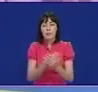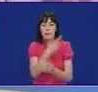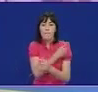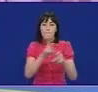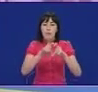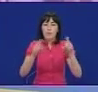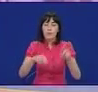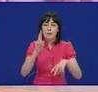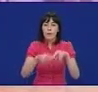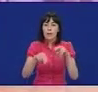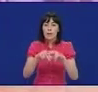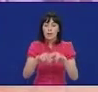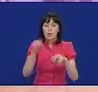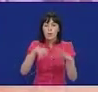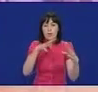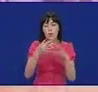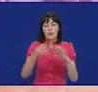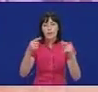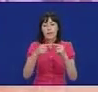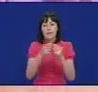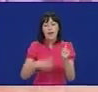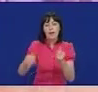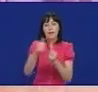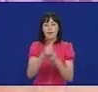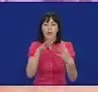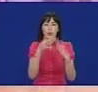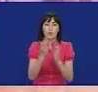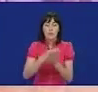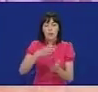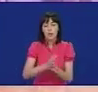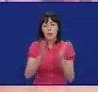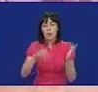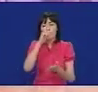ғимаратын салып беріп, осы ауылды нақты алдыңғы қатарлы ауылдардың қатарына қосады деген үлкен сенімімз бар.